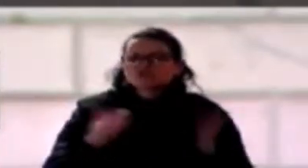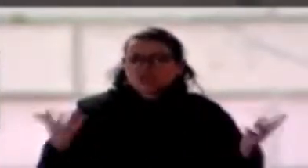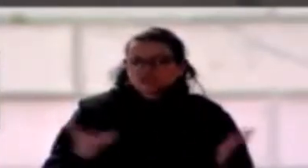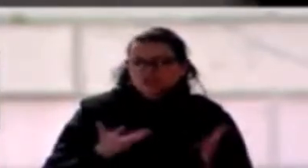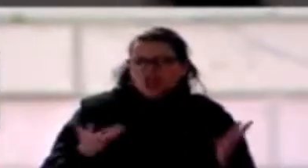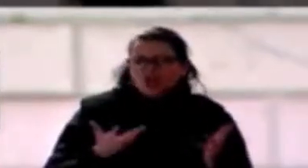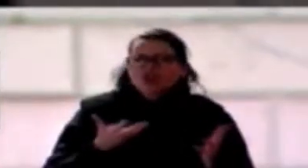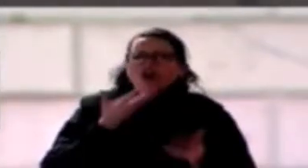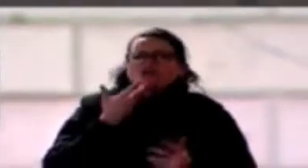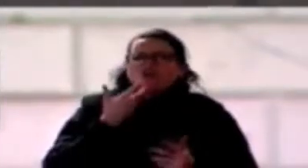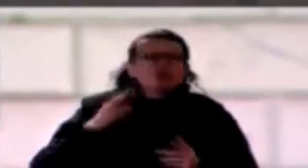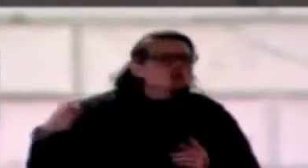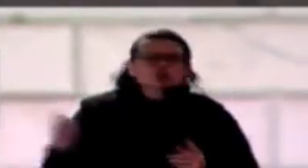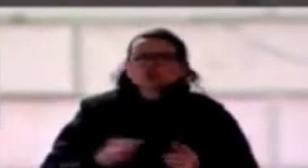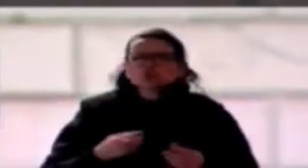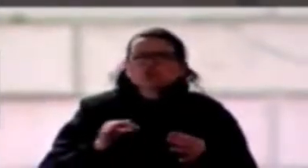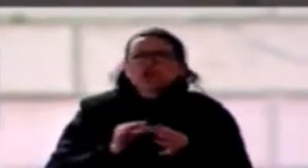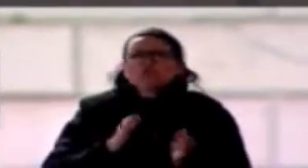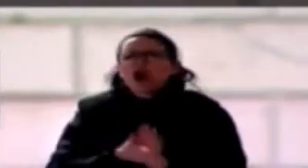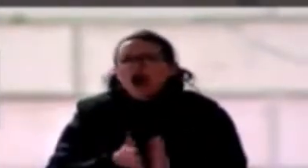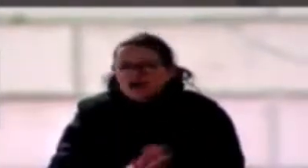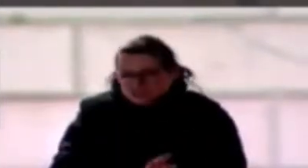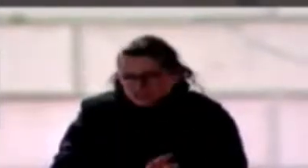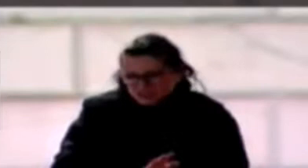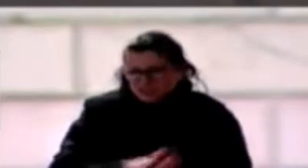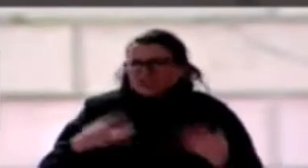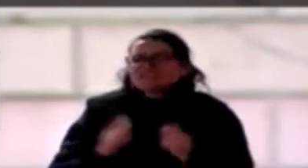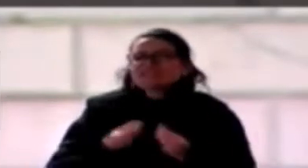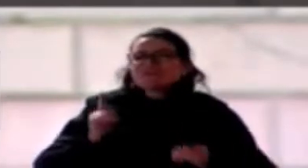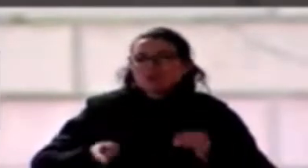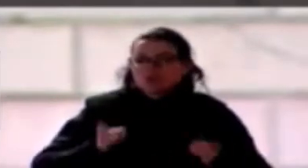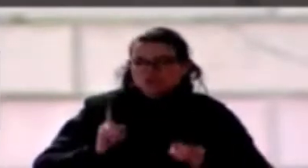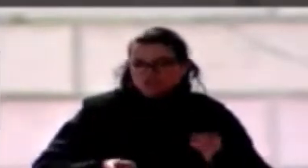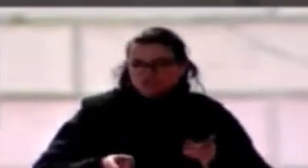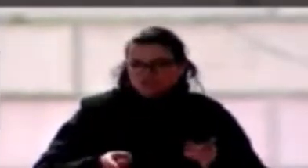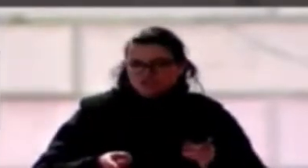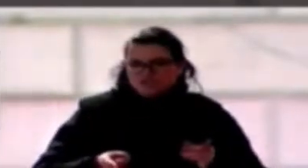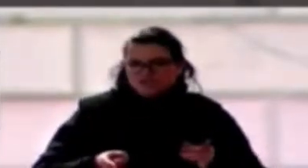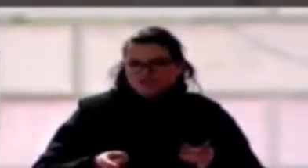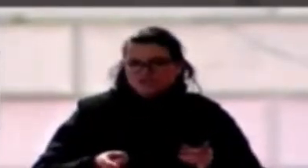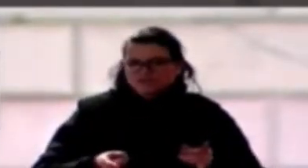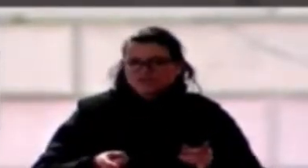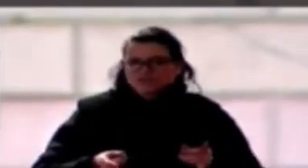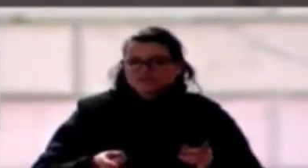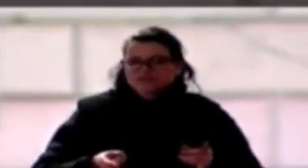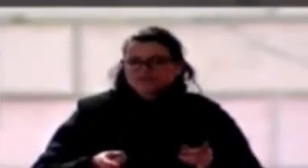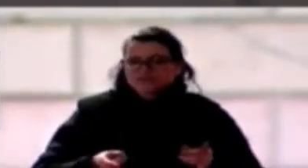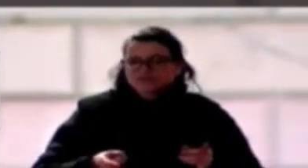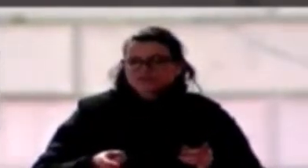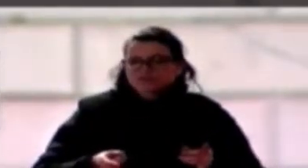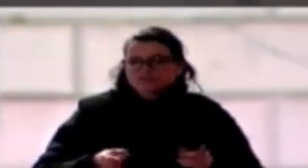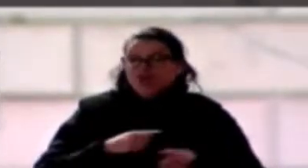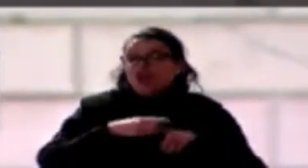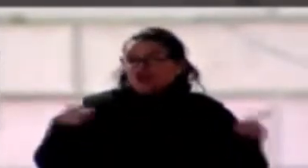scendere a patti piuttosto che con una forza politica sane che ci sono nel nostro Paese, voi